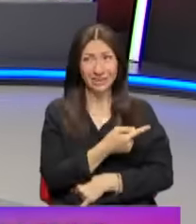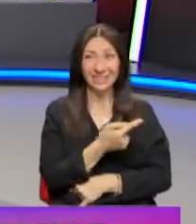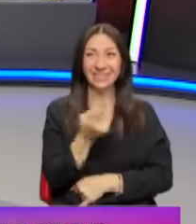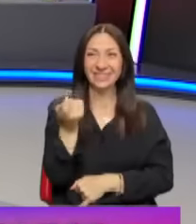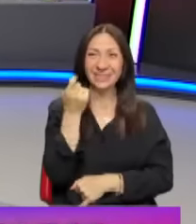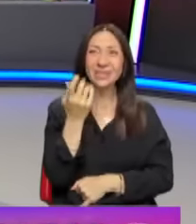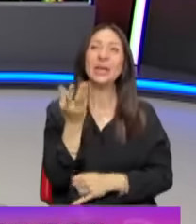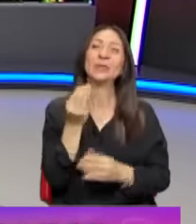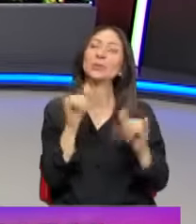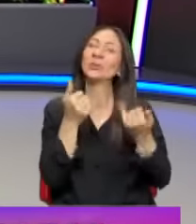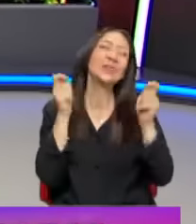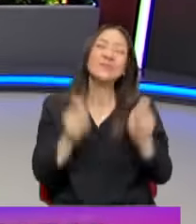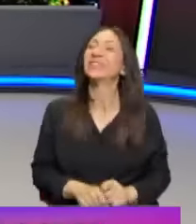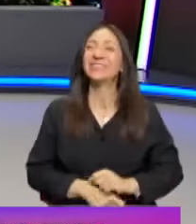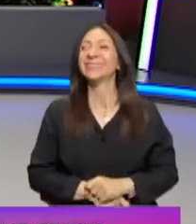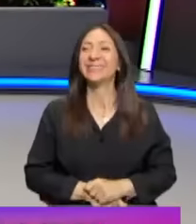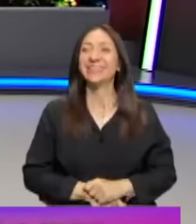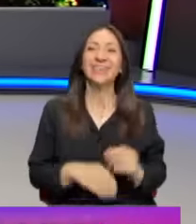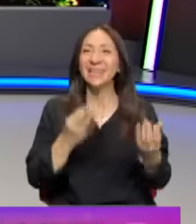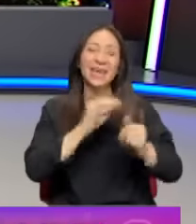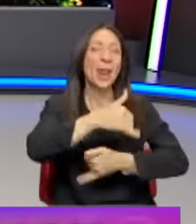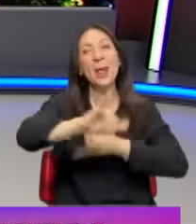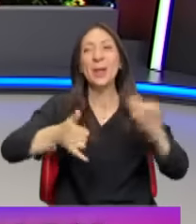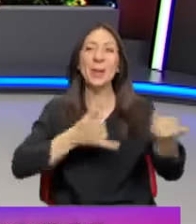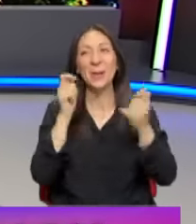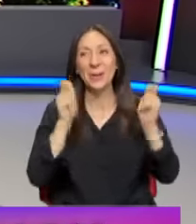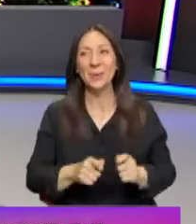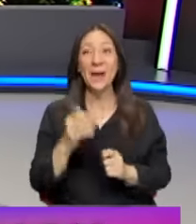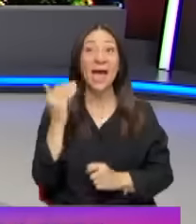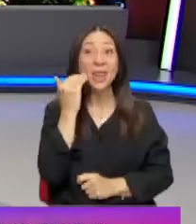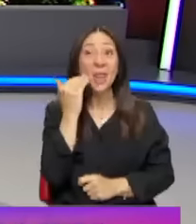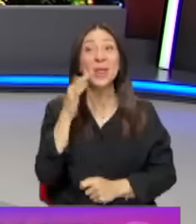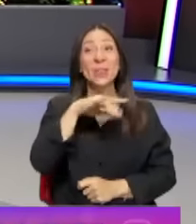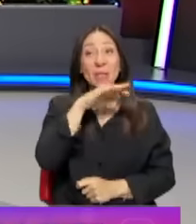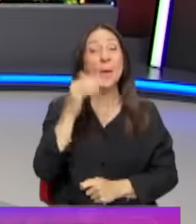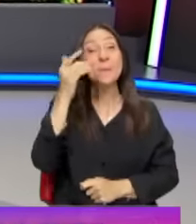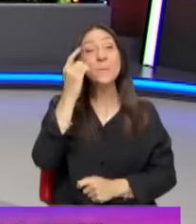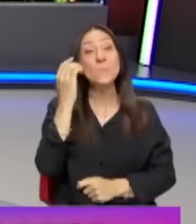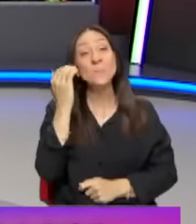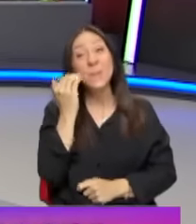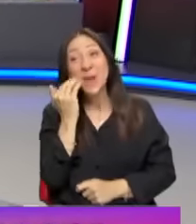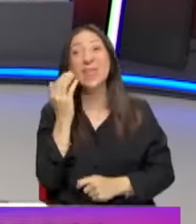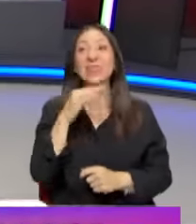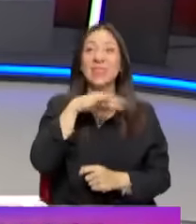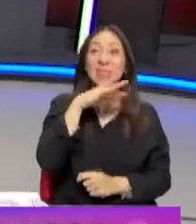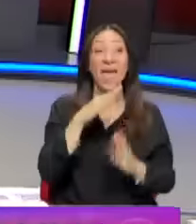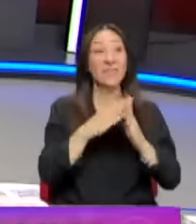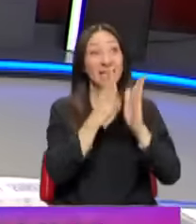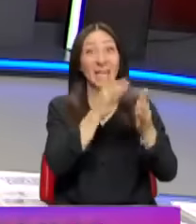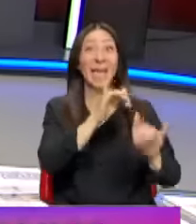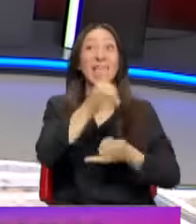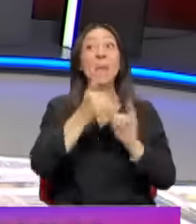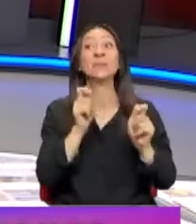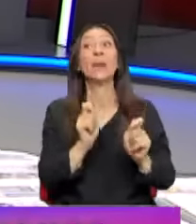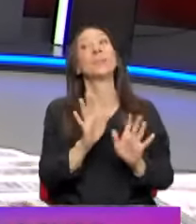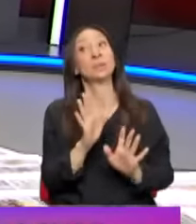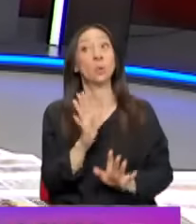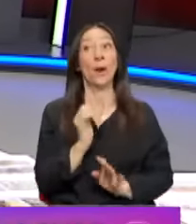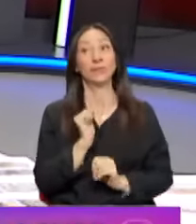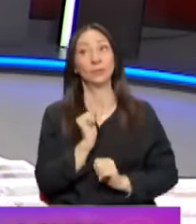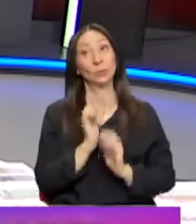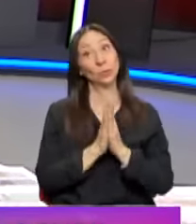demiş. Daha çok yapın çocuklar. Daha çok yaramazlık yapın. Anneanne, dede, babaanne, dede evine gidip de yaramazlık yapmazsanız garip çünkü.